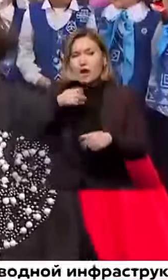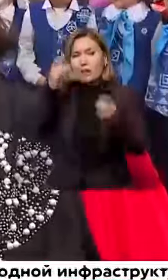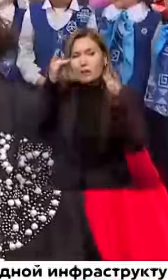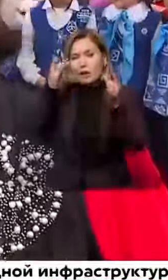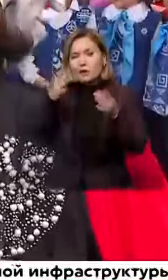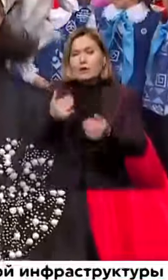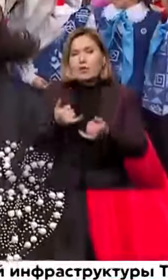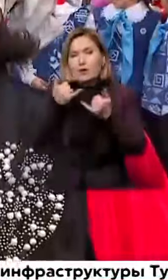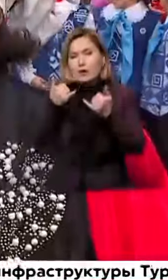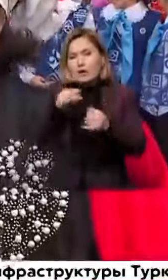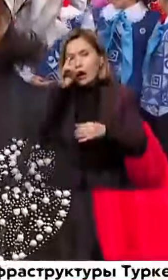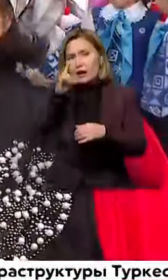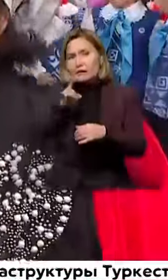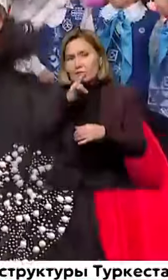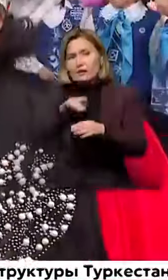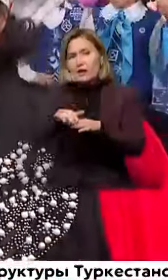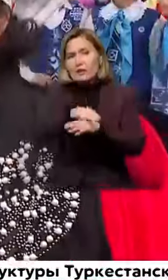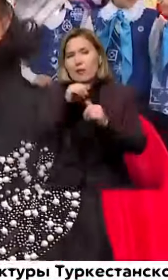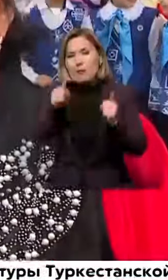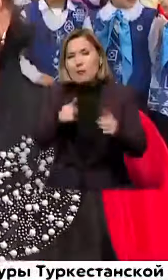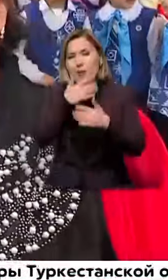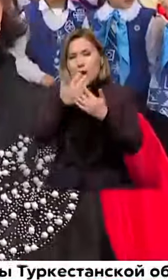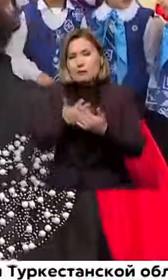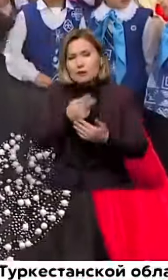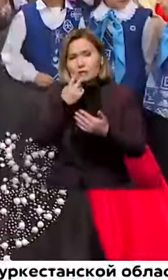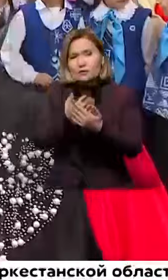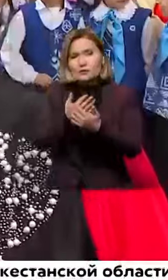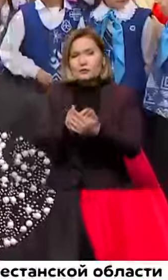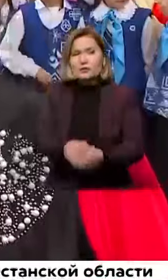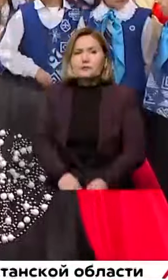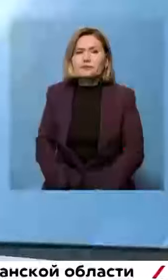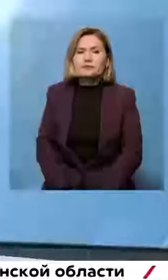mədiniyetin onların elge degen mahabatın görsetemiz.